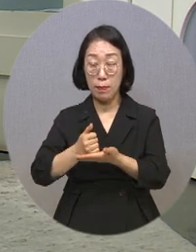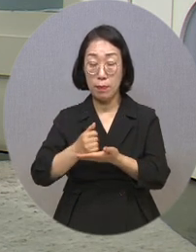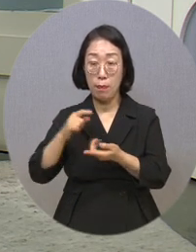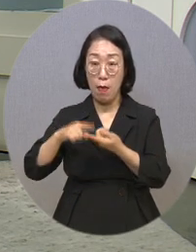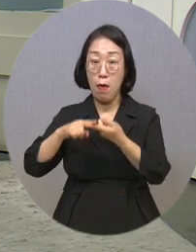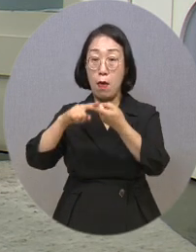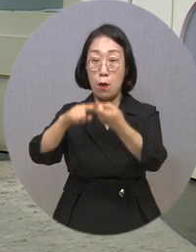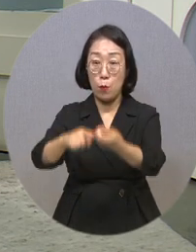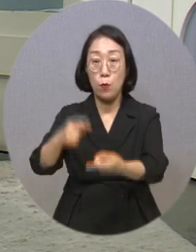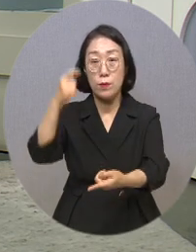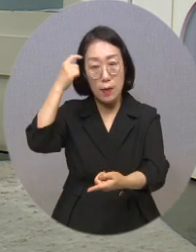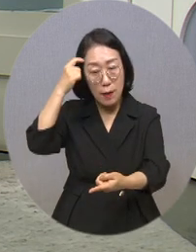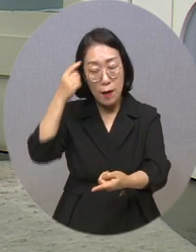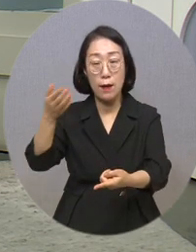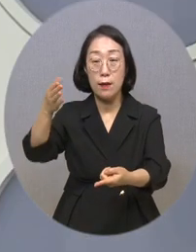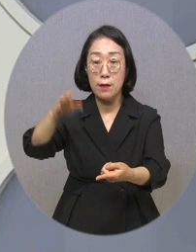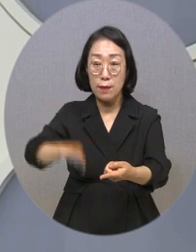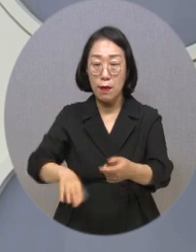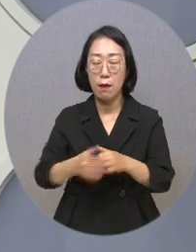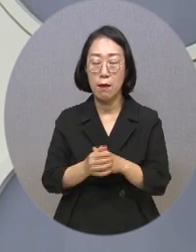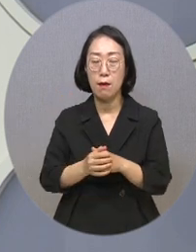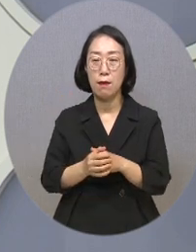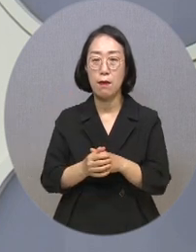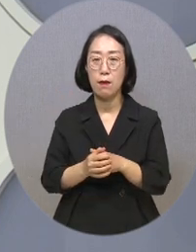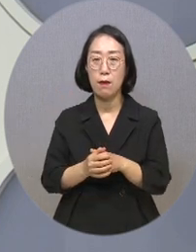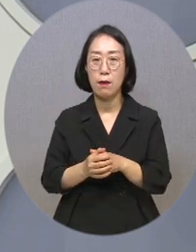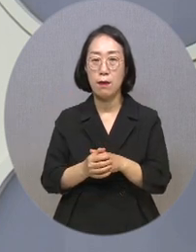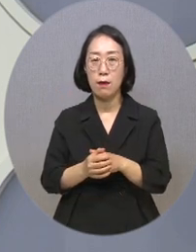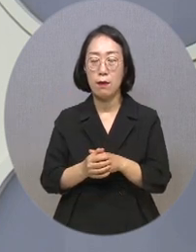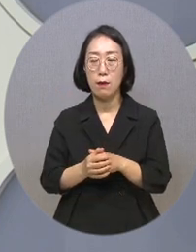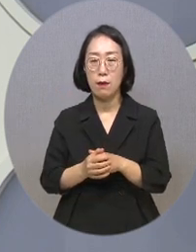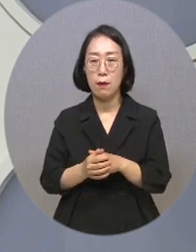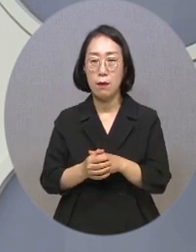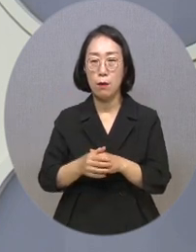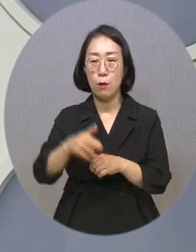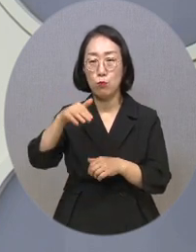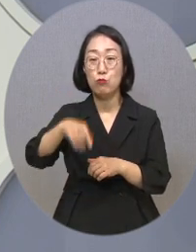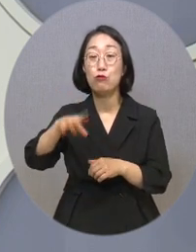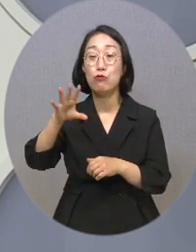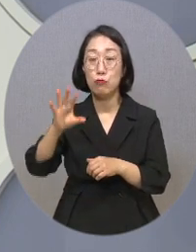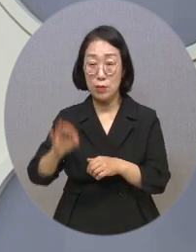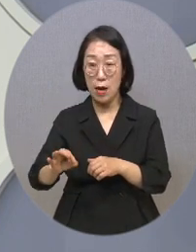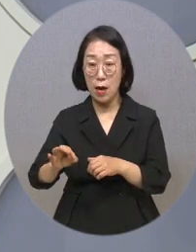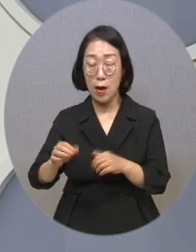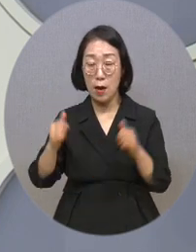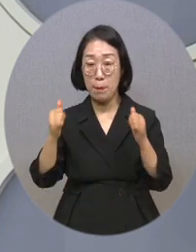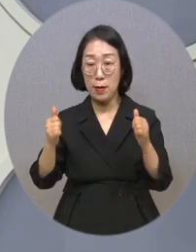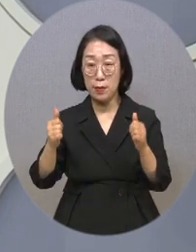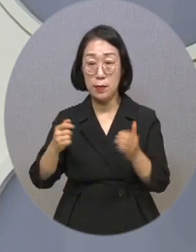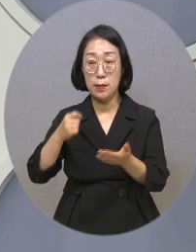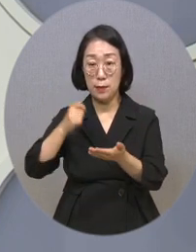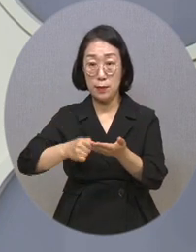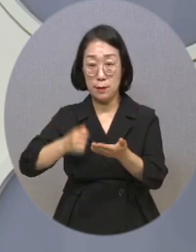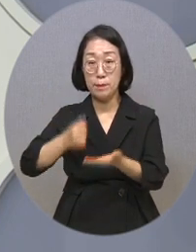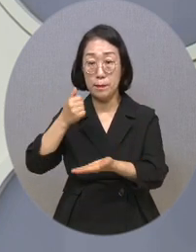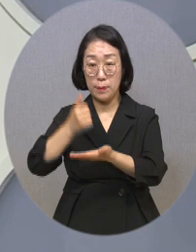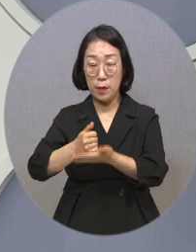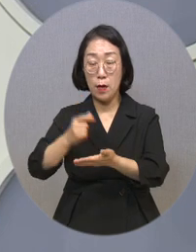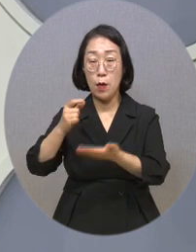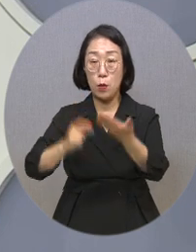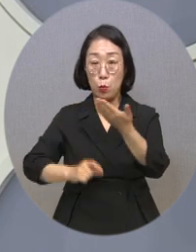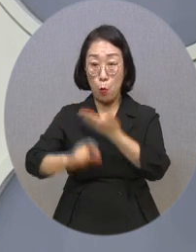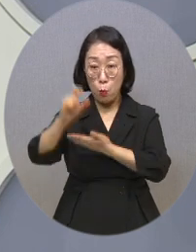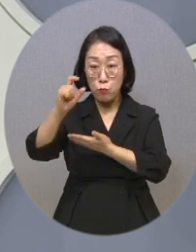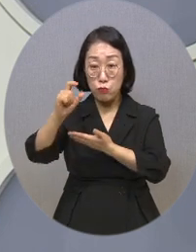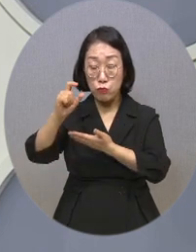그 저기 다시 이제 부장판사 돼가지고 그 서울 동부지법에 마침 또